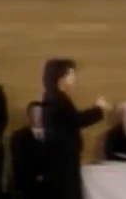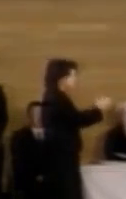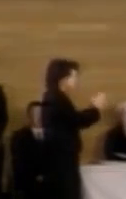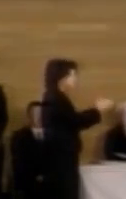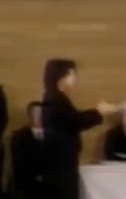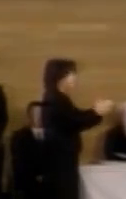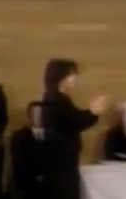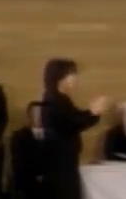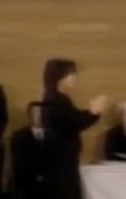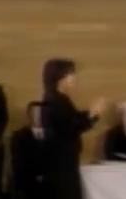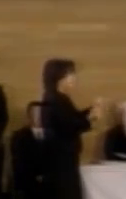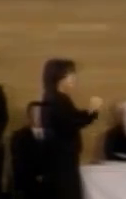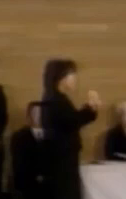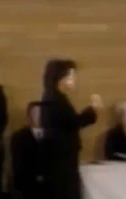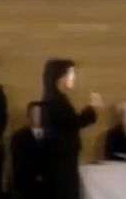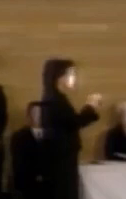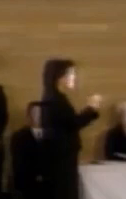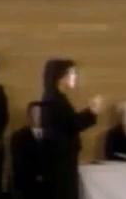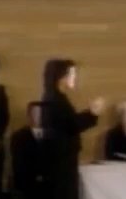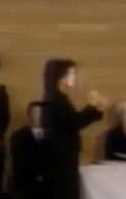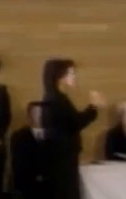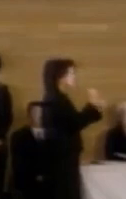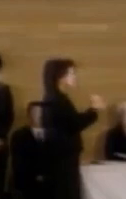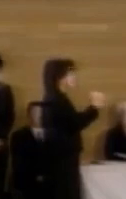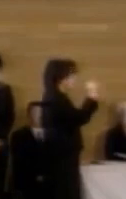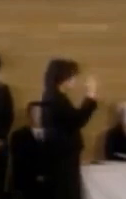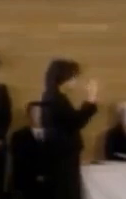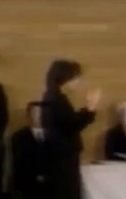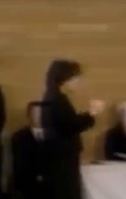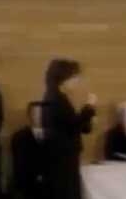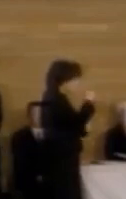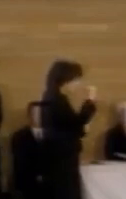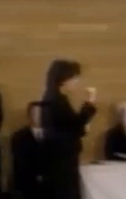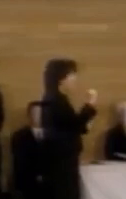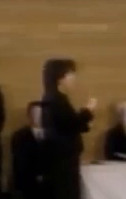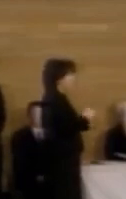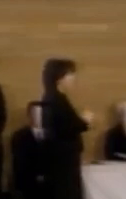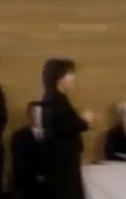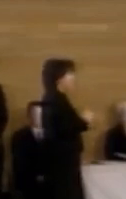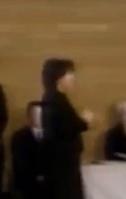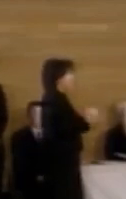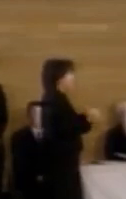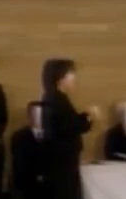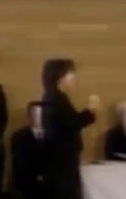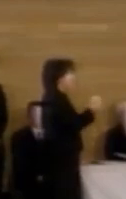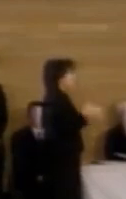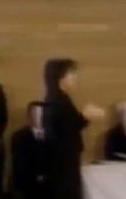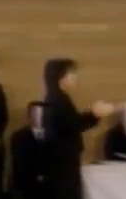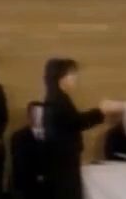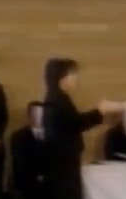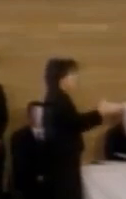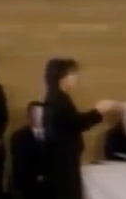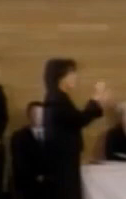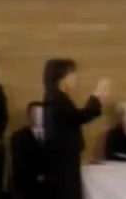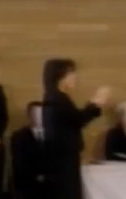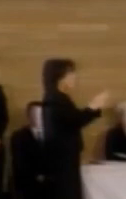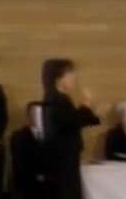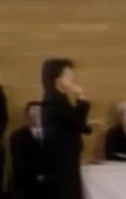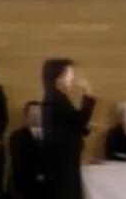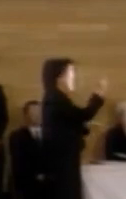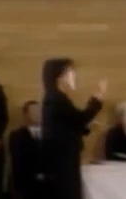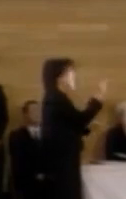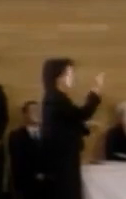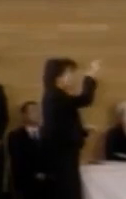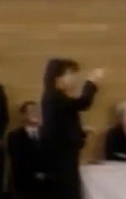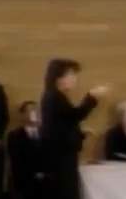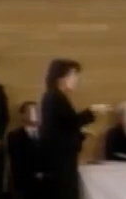復興まちづくりはおおむね完了し、復興道路、 復興支援道路が全線